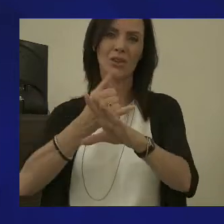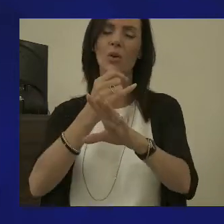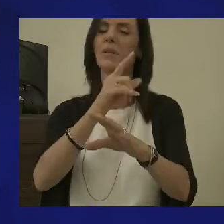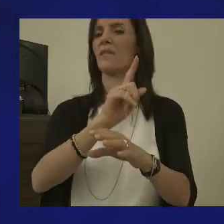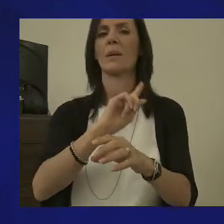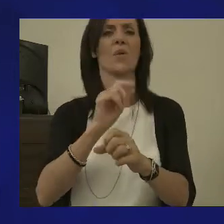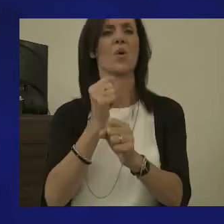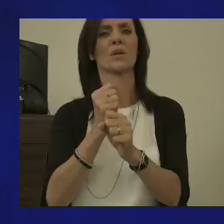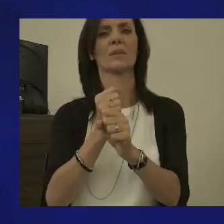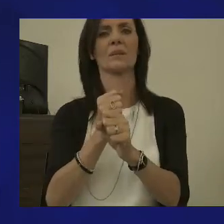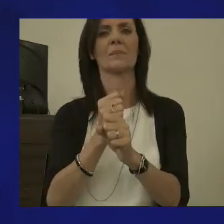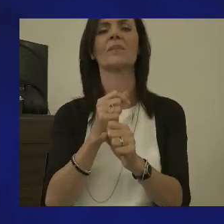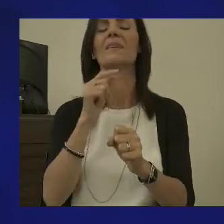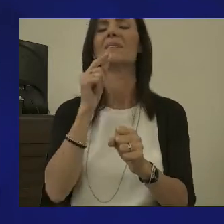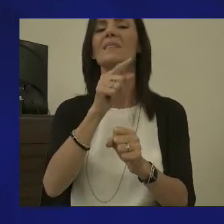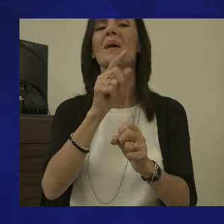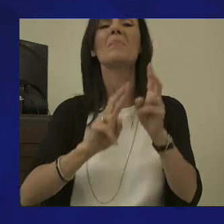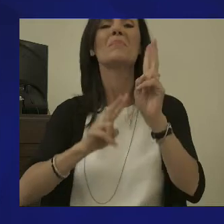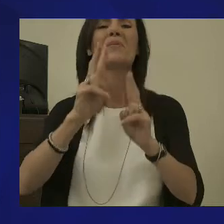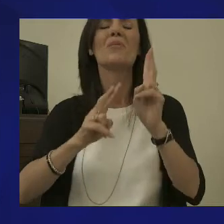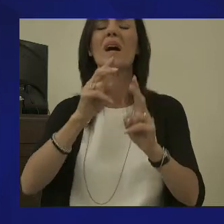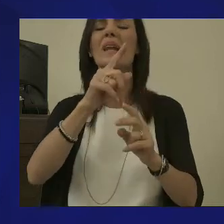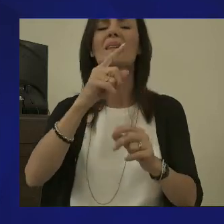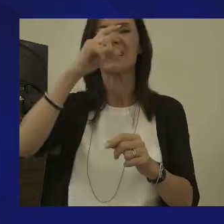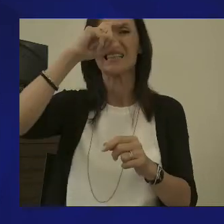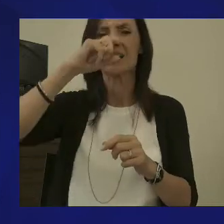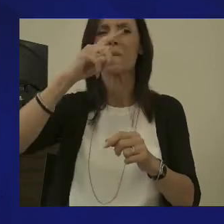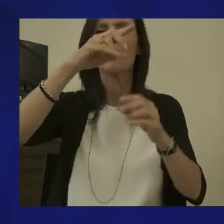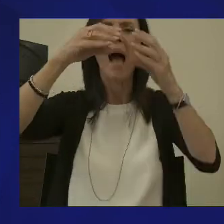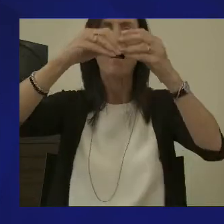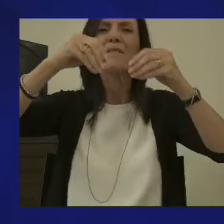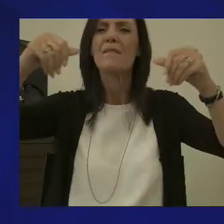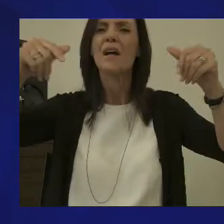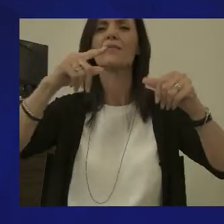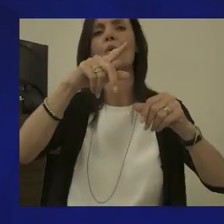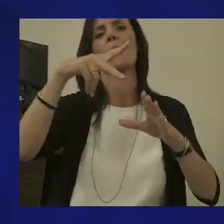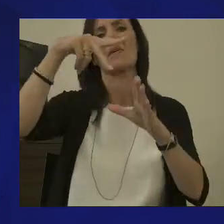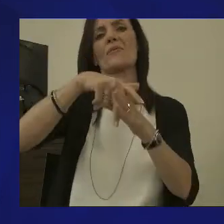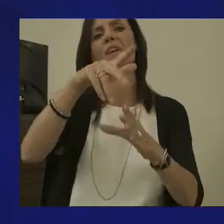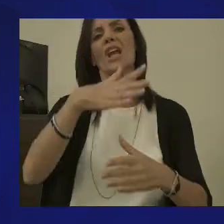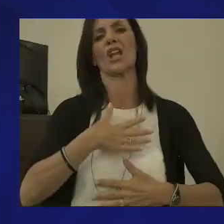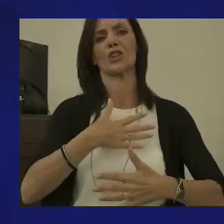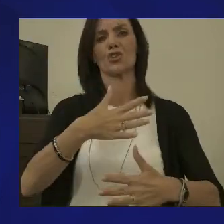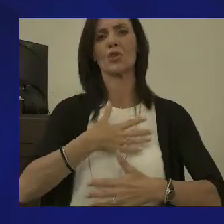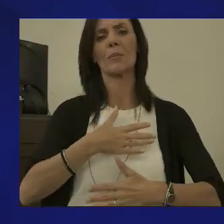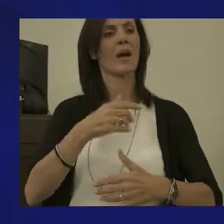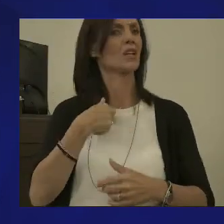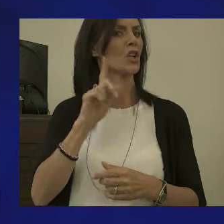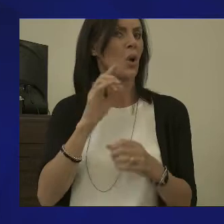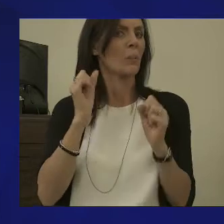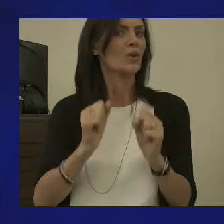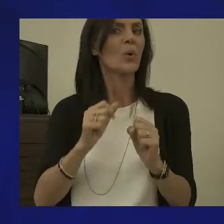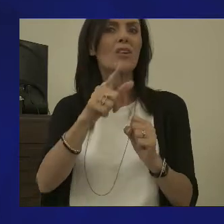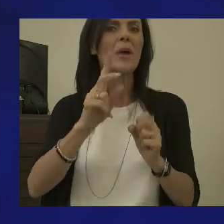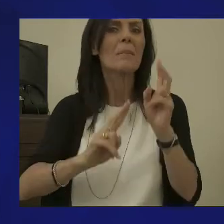אנחנו מדברים על מפעל שהוא עתיר זיהום, בעיקר באבק ואבק דק, שמפריע לנשימה. אני לא בטוח שזה מפעל